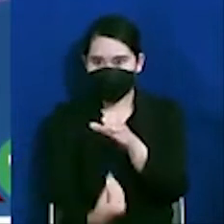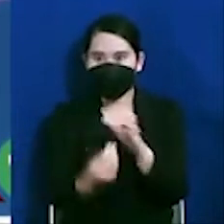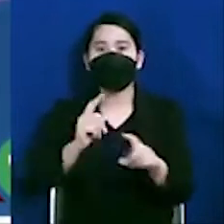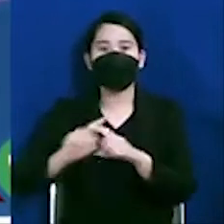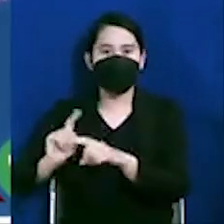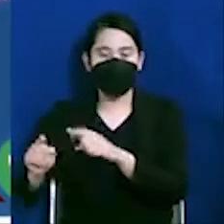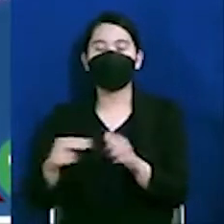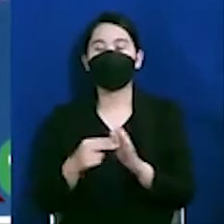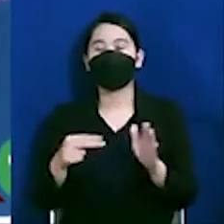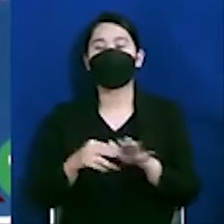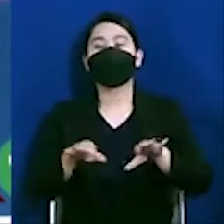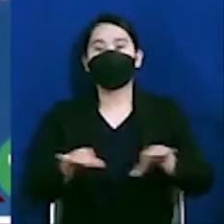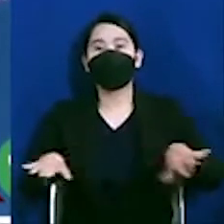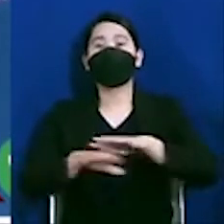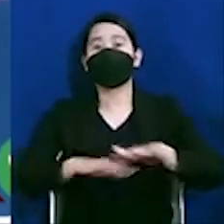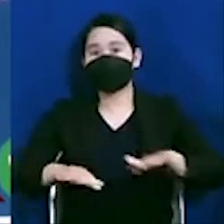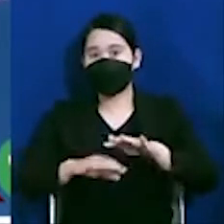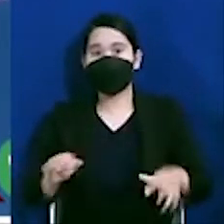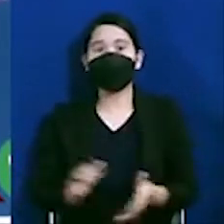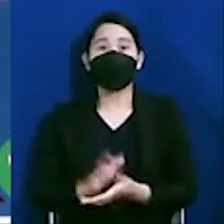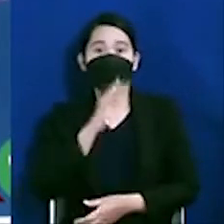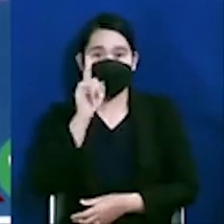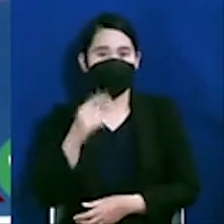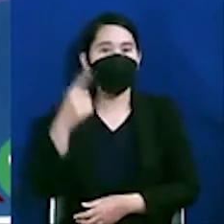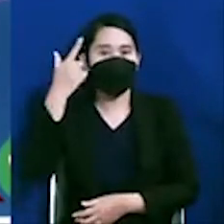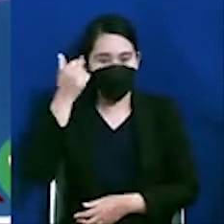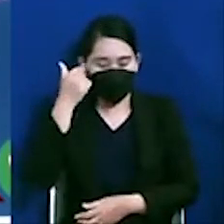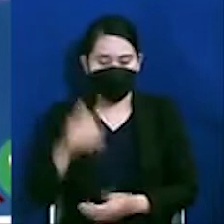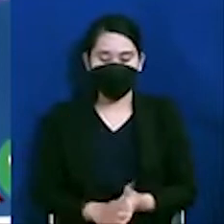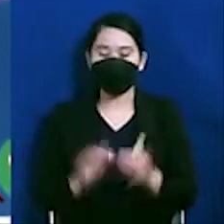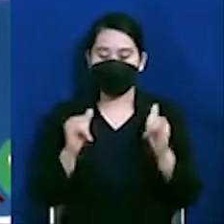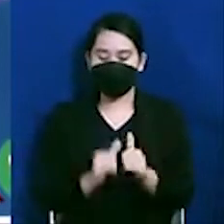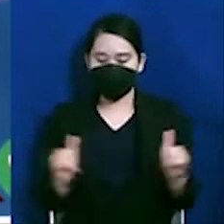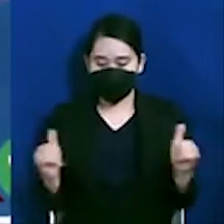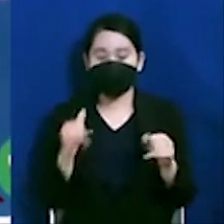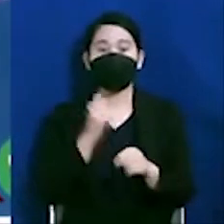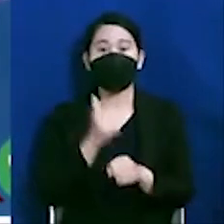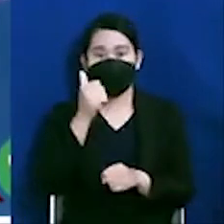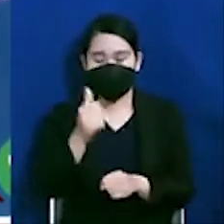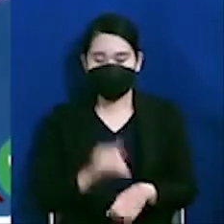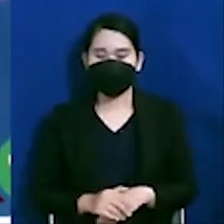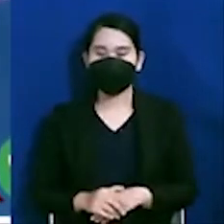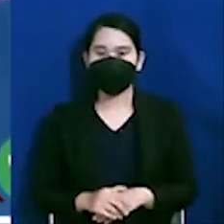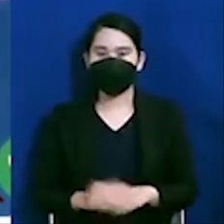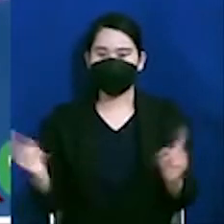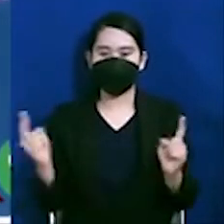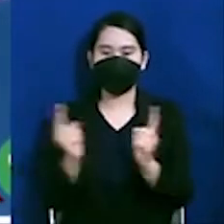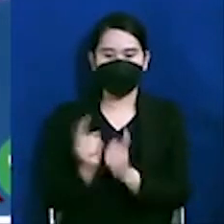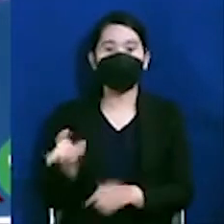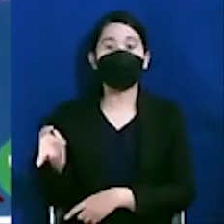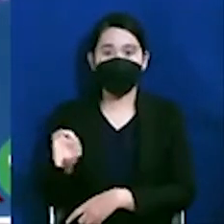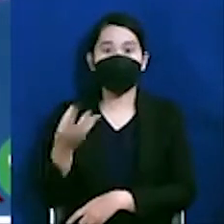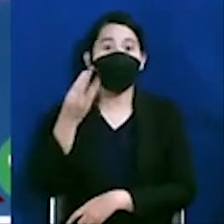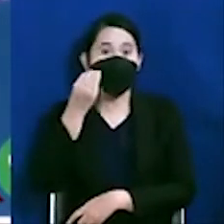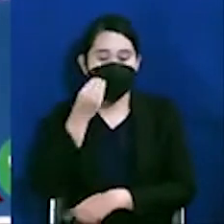โดยทั่วไปปั้นชาติสรุปว่าท่านสามารถแยกกับตัวของท่านเองได้สัมผัสกับคนน้อยที่สุดได้ที่